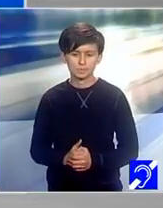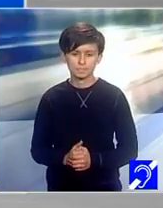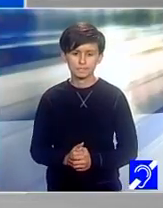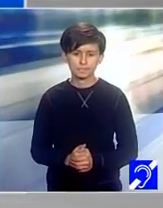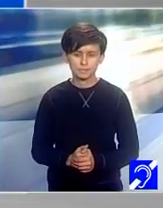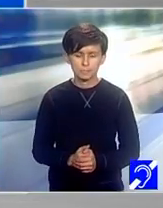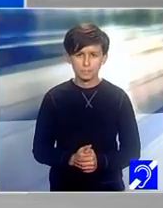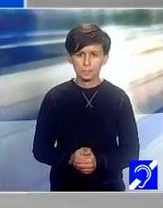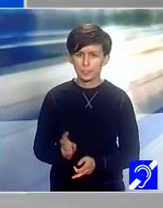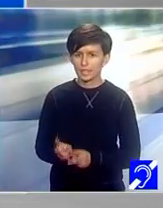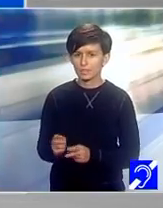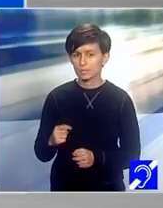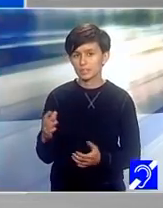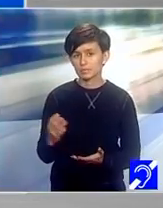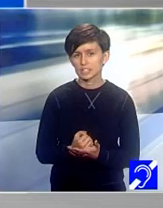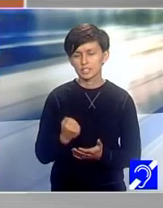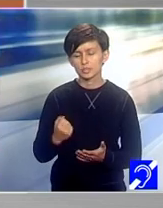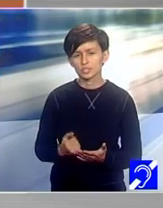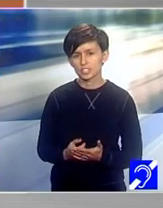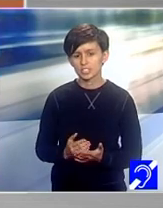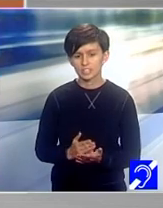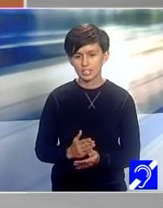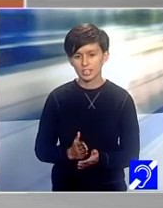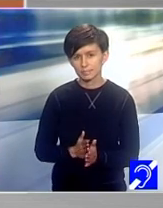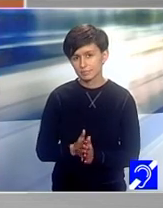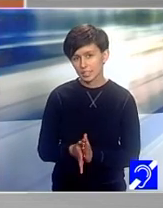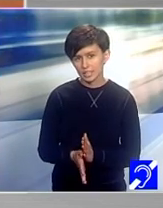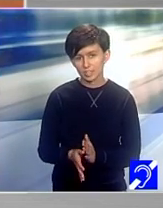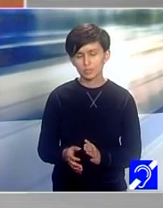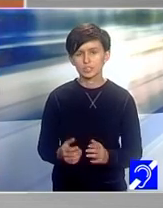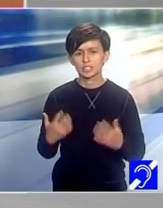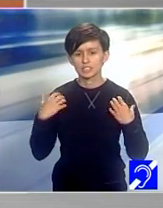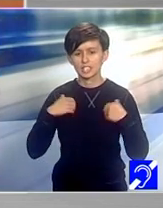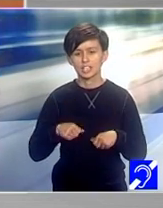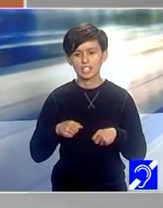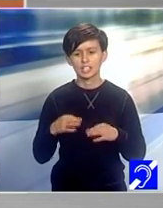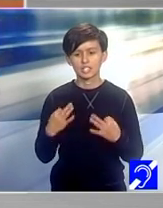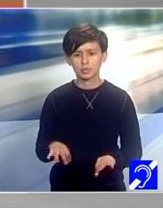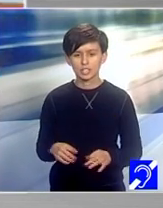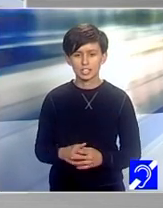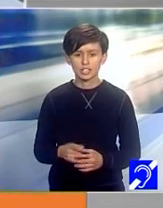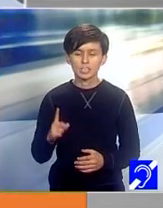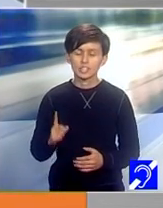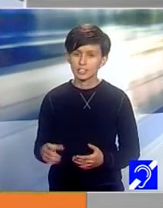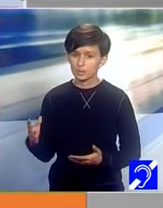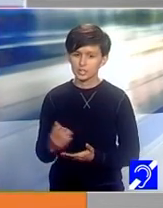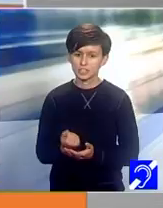în ținute moderne, cum ar fi. Dar trebuie să câștigăm ceva bani. Și corect, așa că...